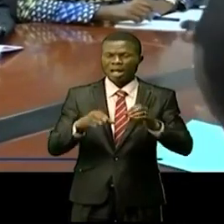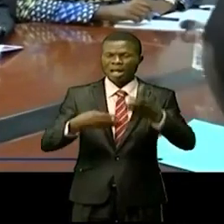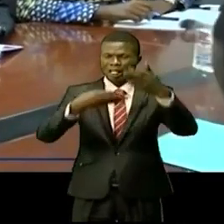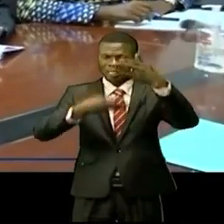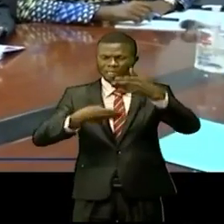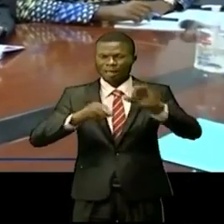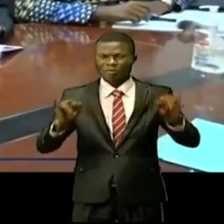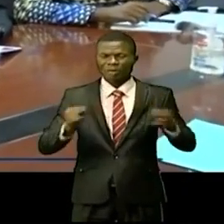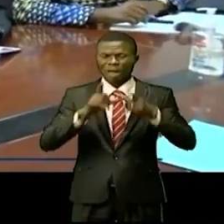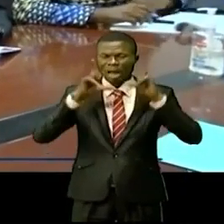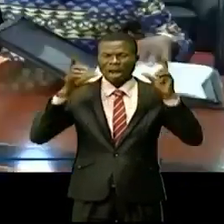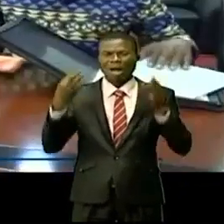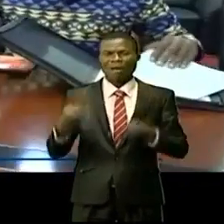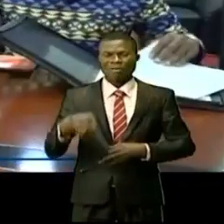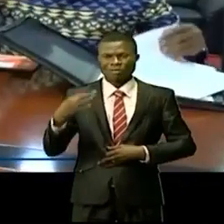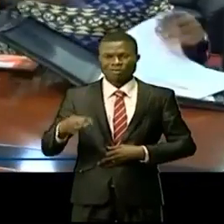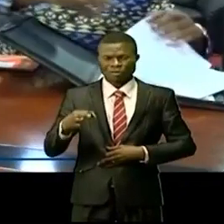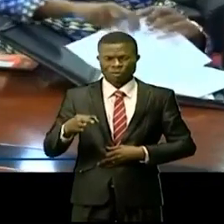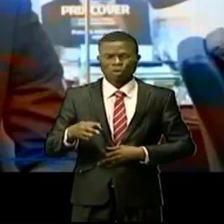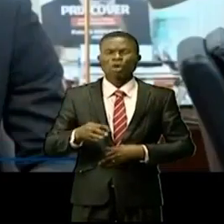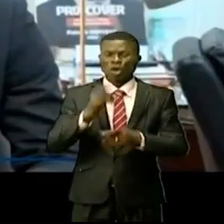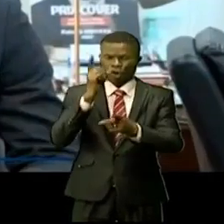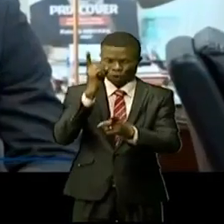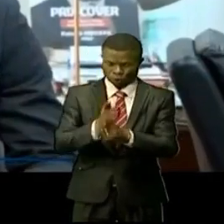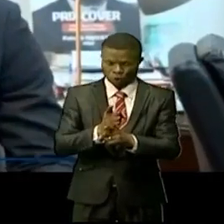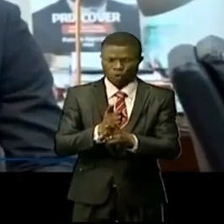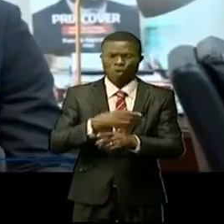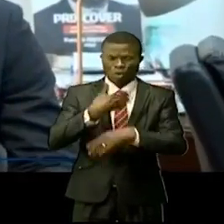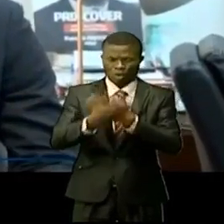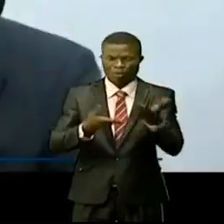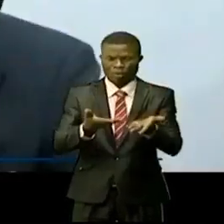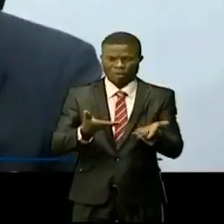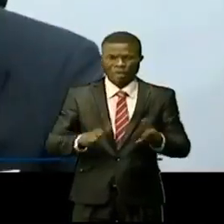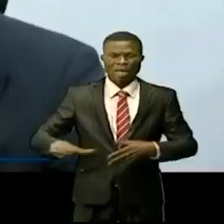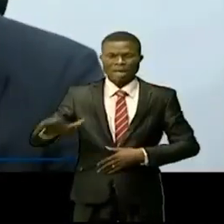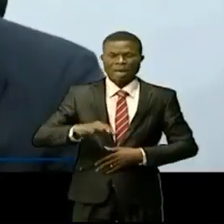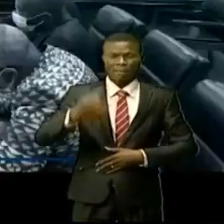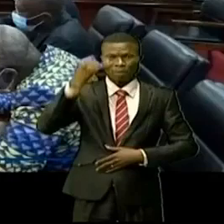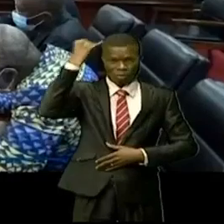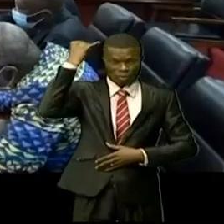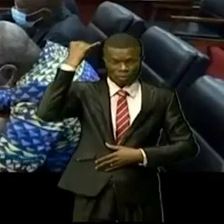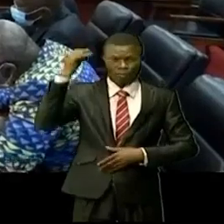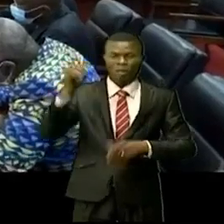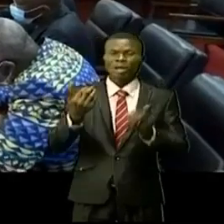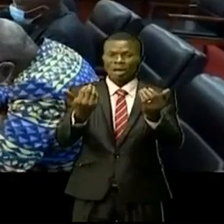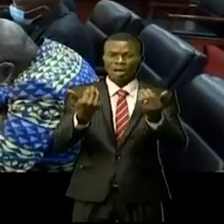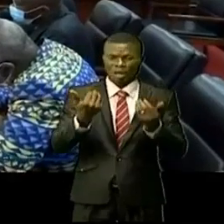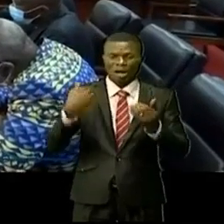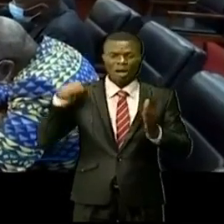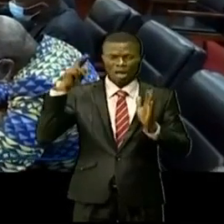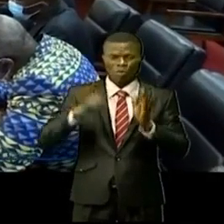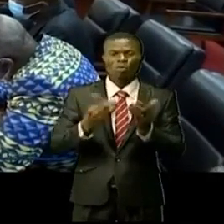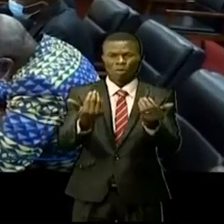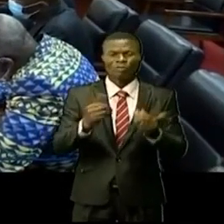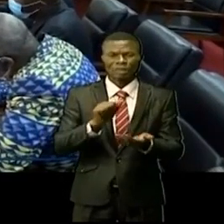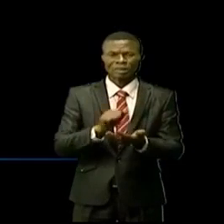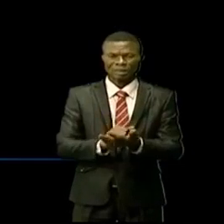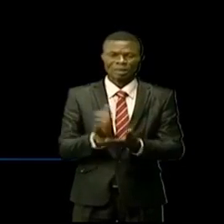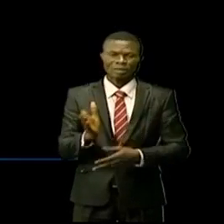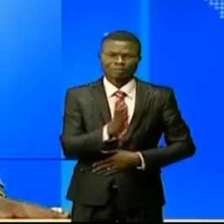de la francophonie aura bel et bien lieu au pays de Patrice Emery Lumumba, comme le veut le gouvernement de la RDC.